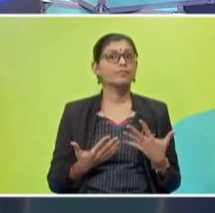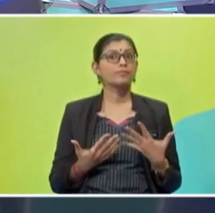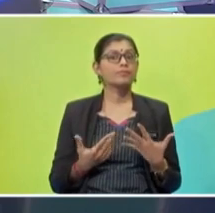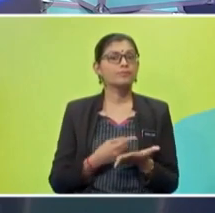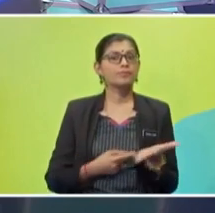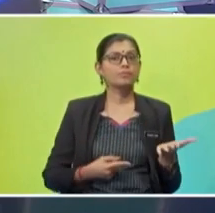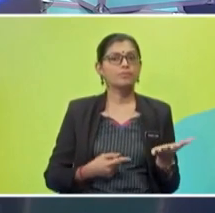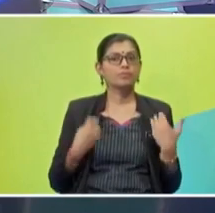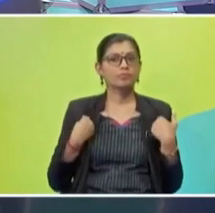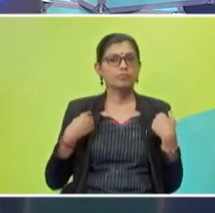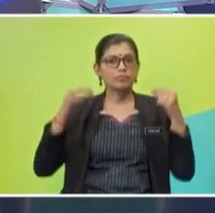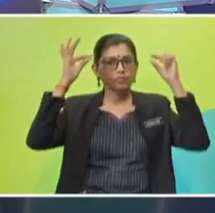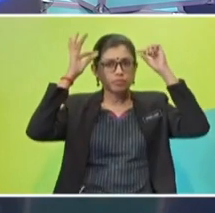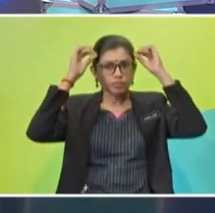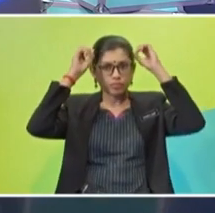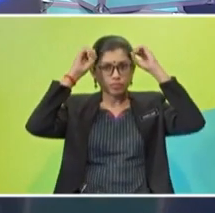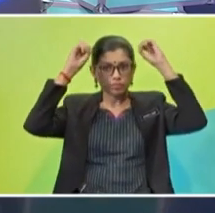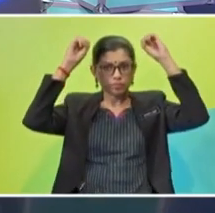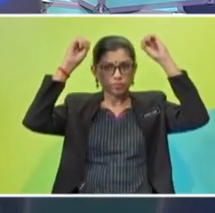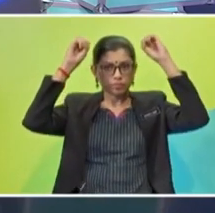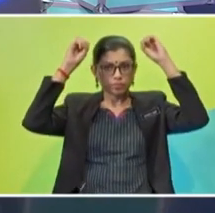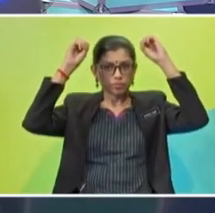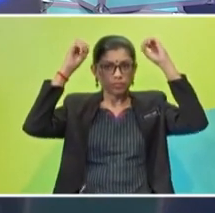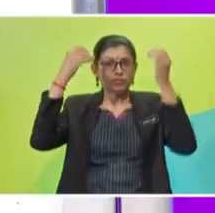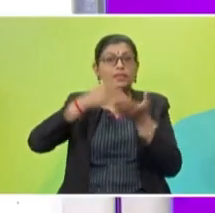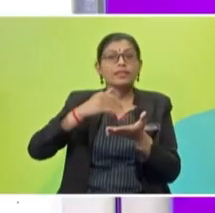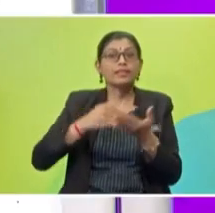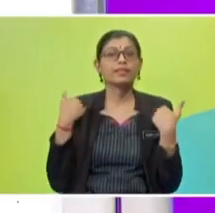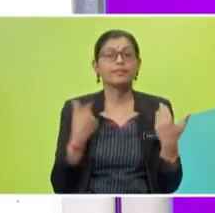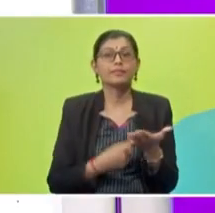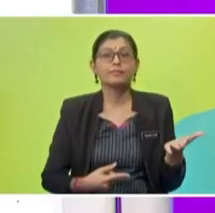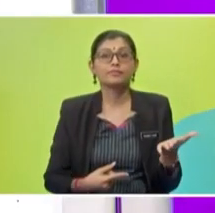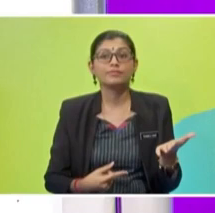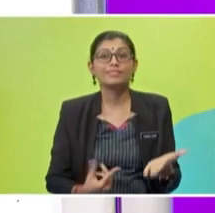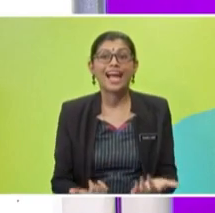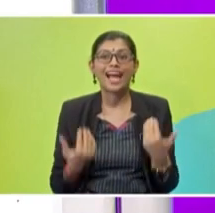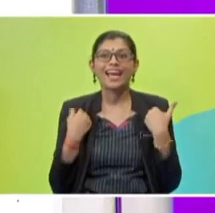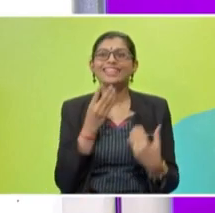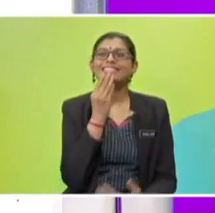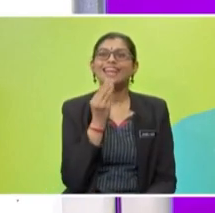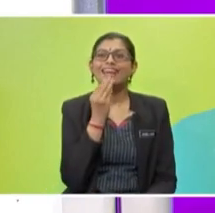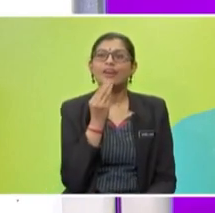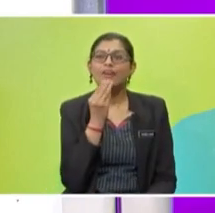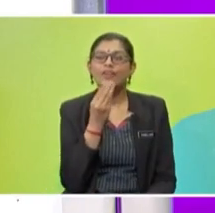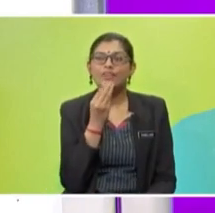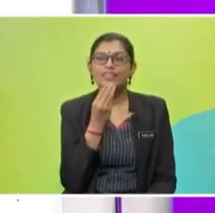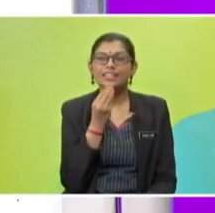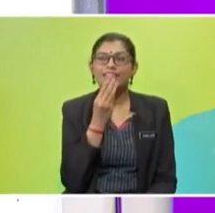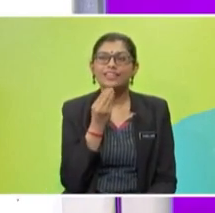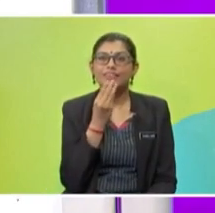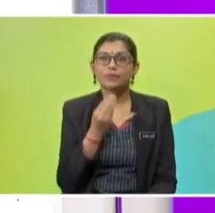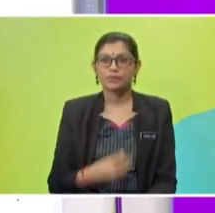suka seruduk Tapi dede yang CB tanduk ada janggut tetapi wacana pisang